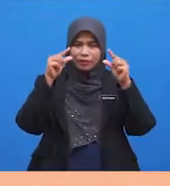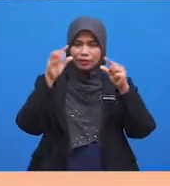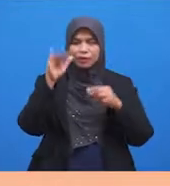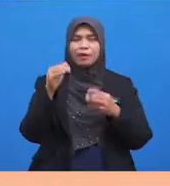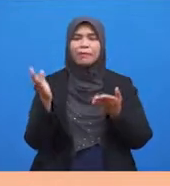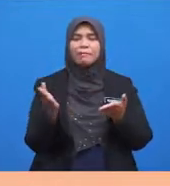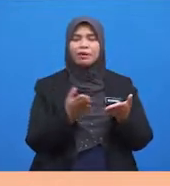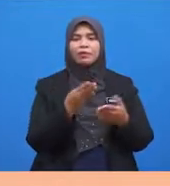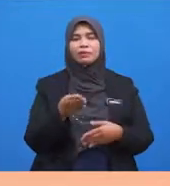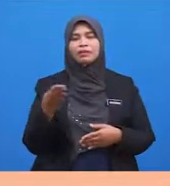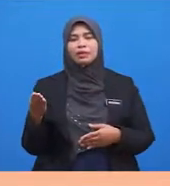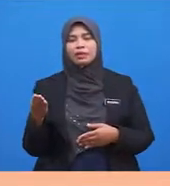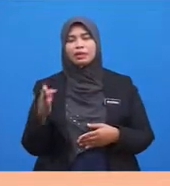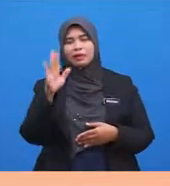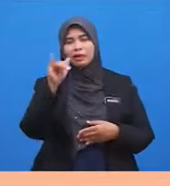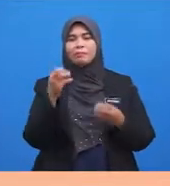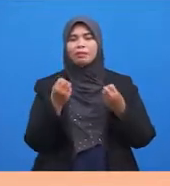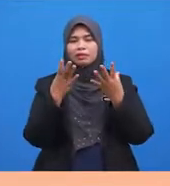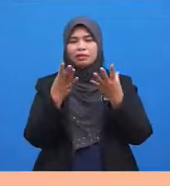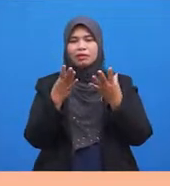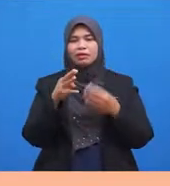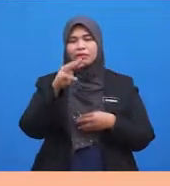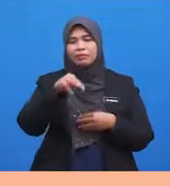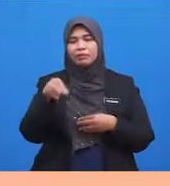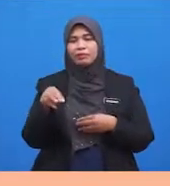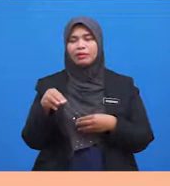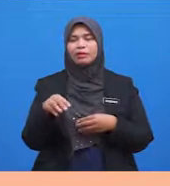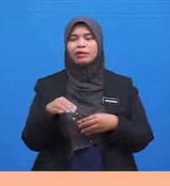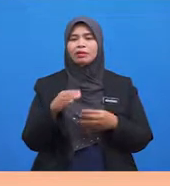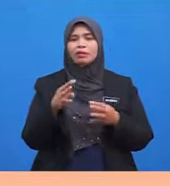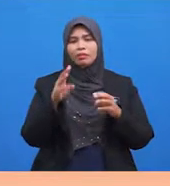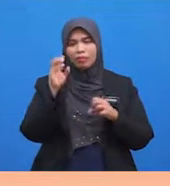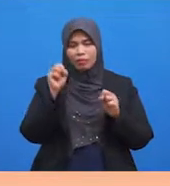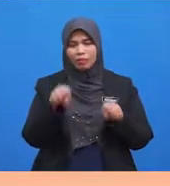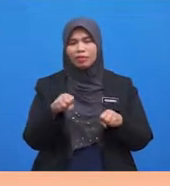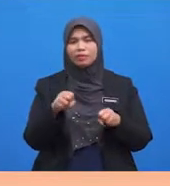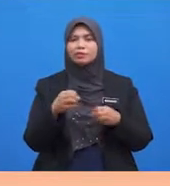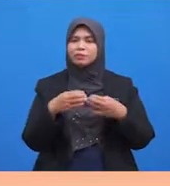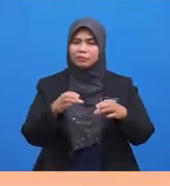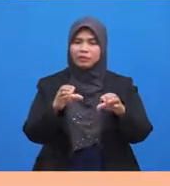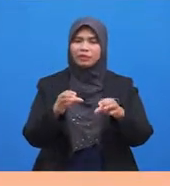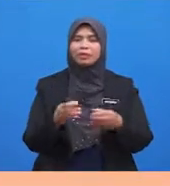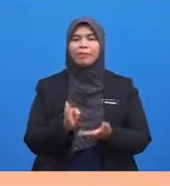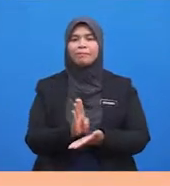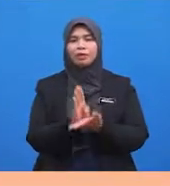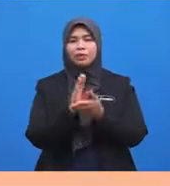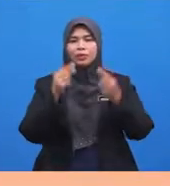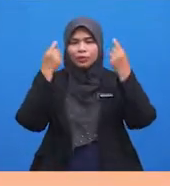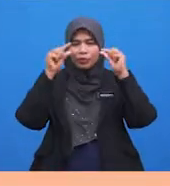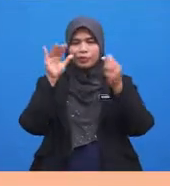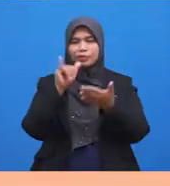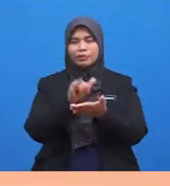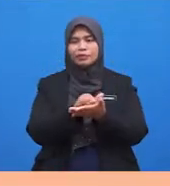yang membawa barang yang banyak, murid-murid hendaklah segera membantu guru